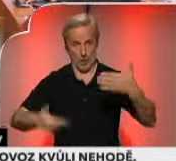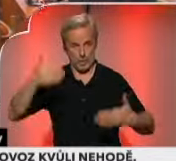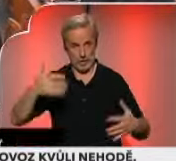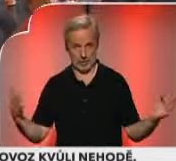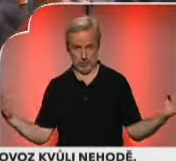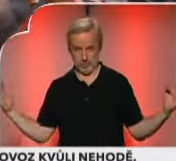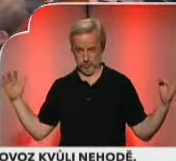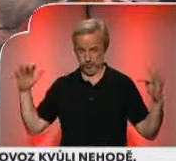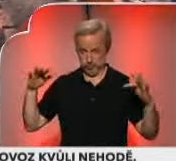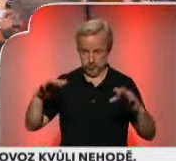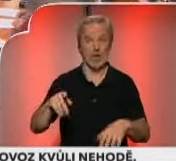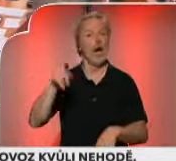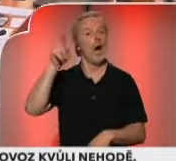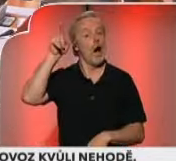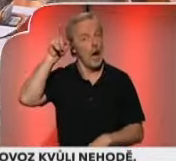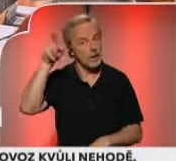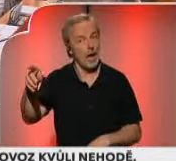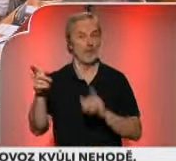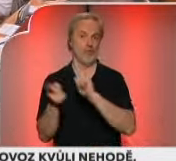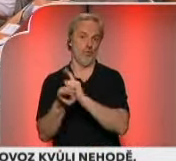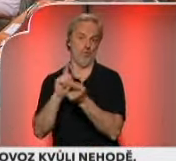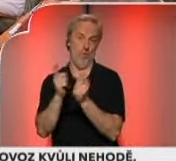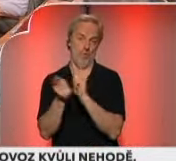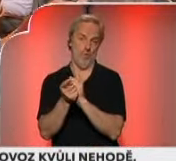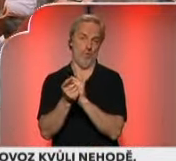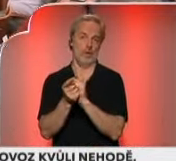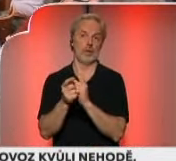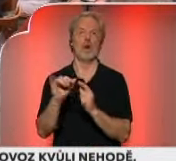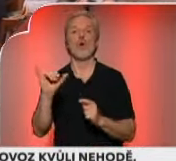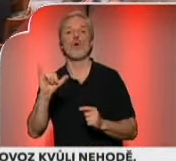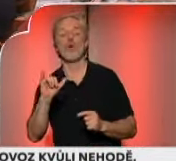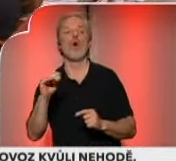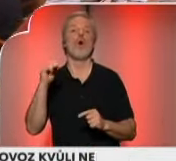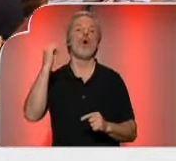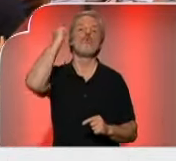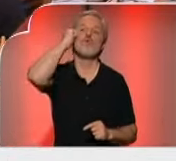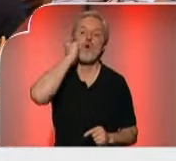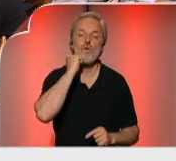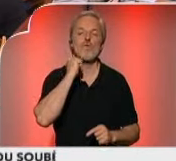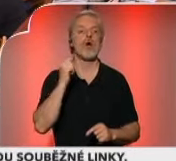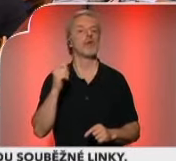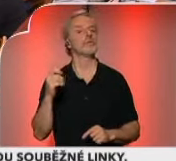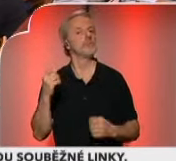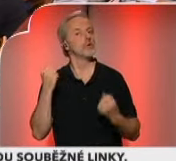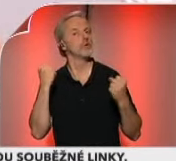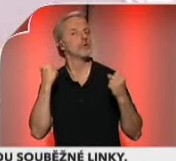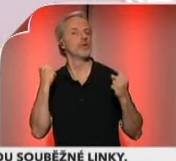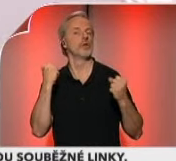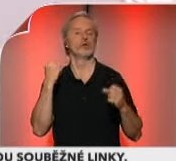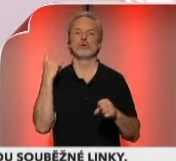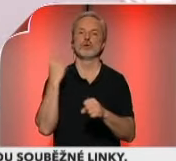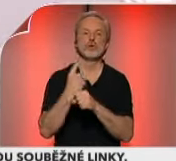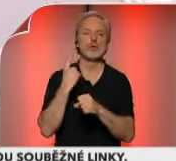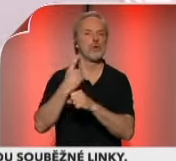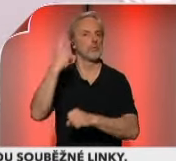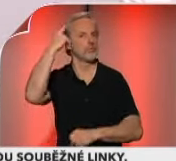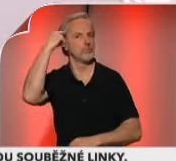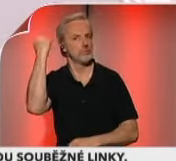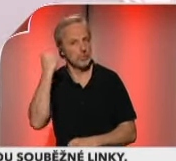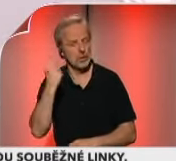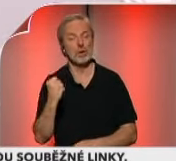místních organizacích okresních krajských musí vzniknout nějaký nápad Kdo má být tím kdo s